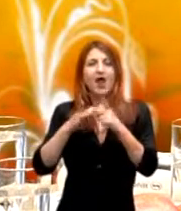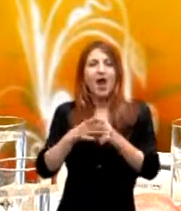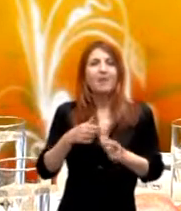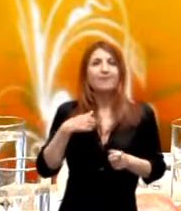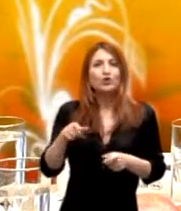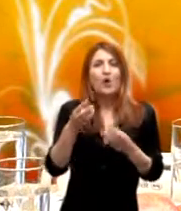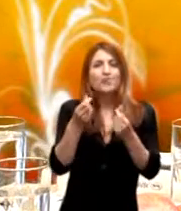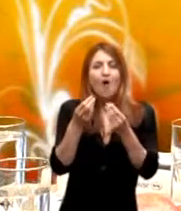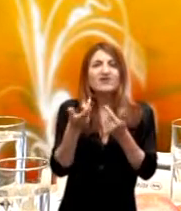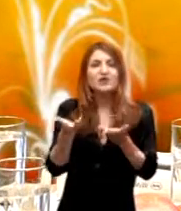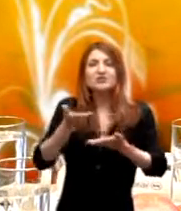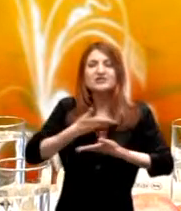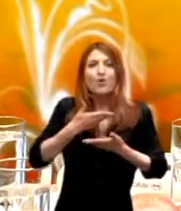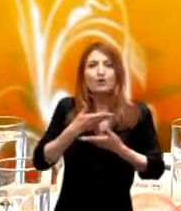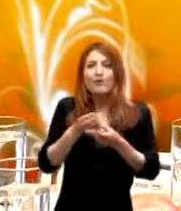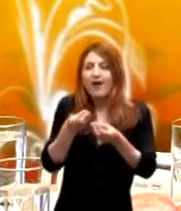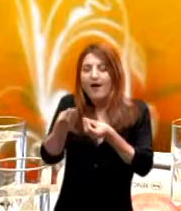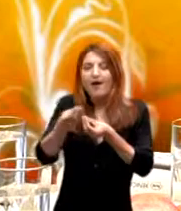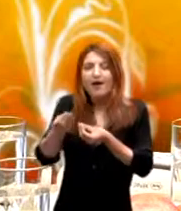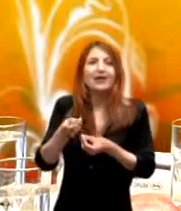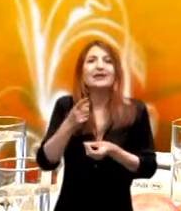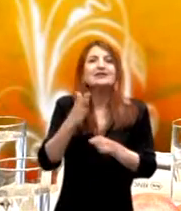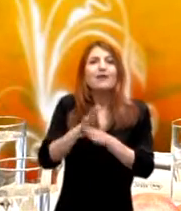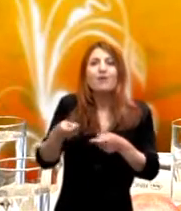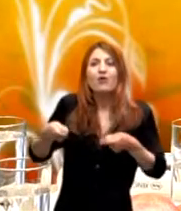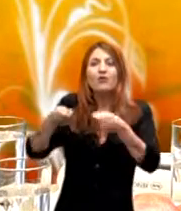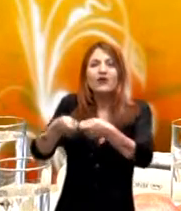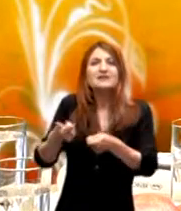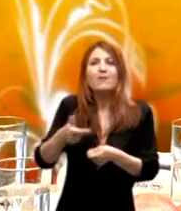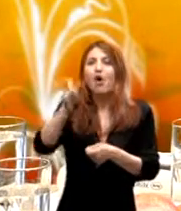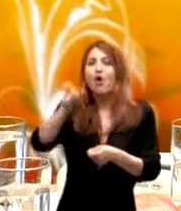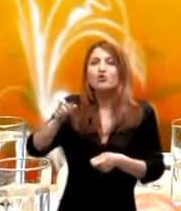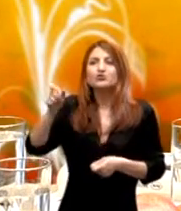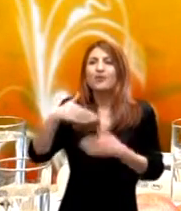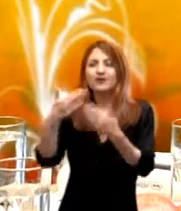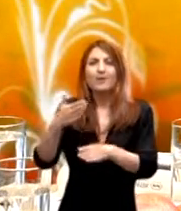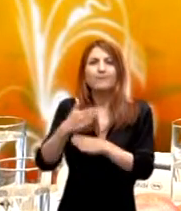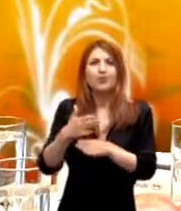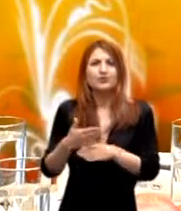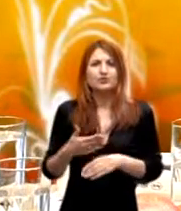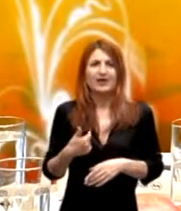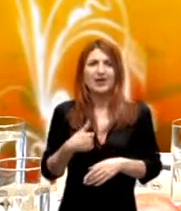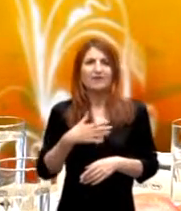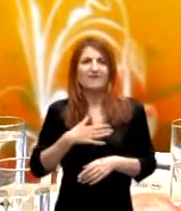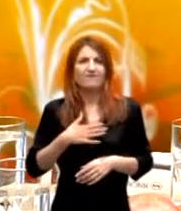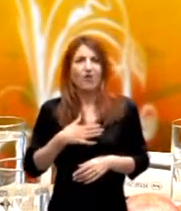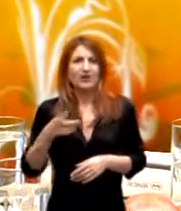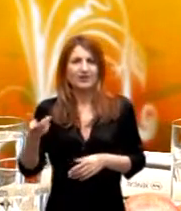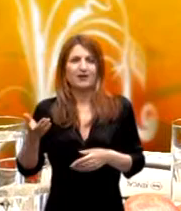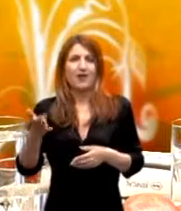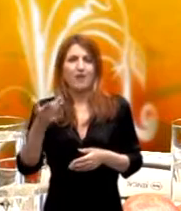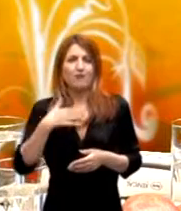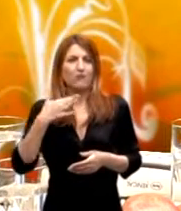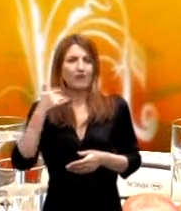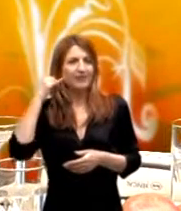taj novac mali koji smo dobili, i samo sufinanciramo osobe, recimo, ja ne znam, ja bih voljela da vi zapišete moj